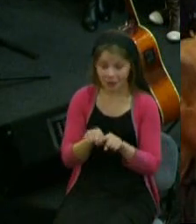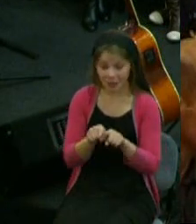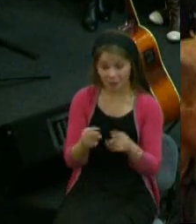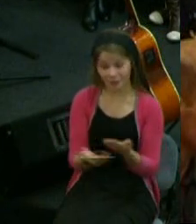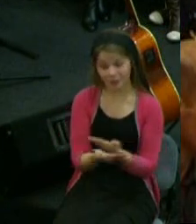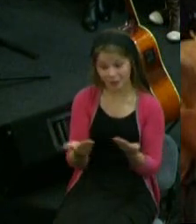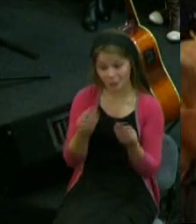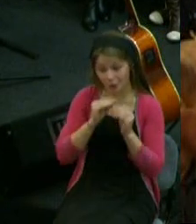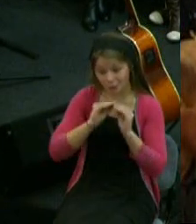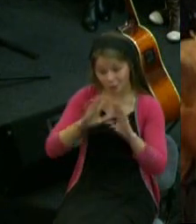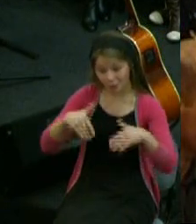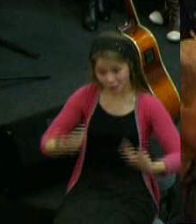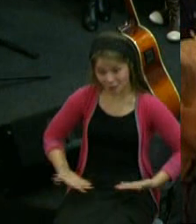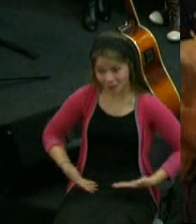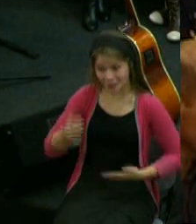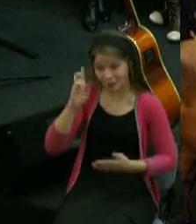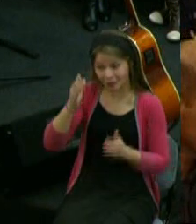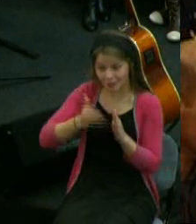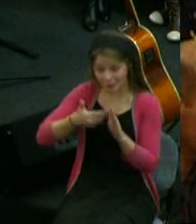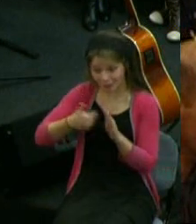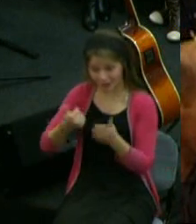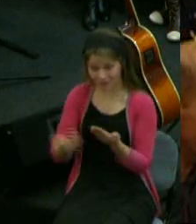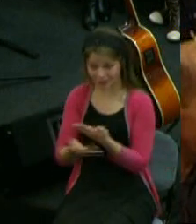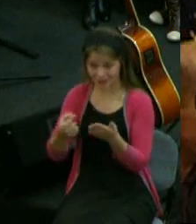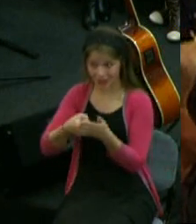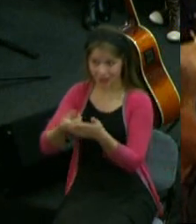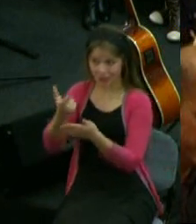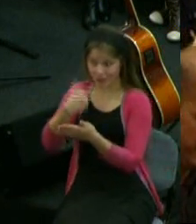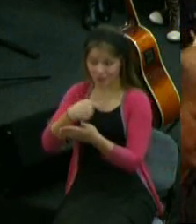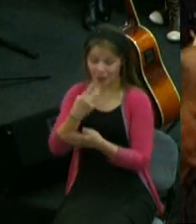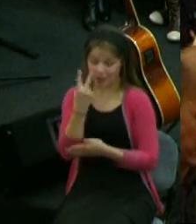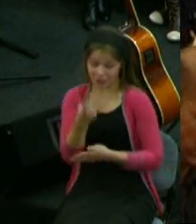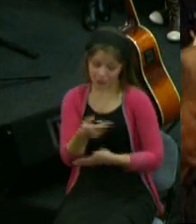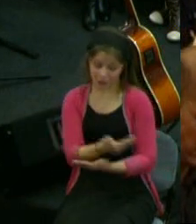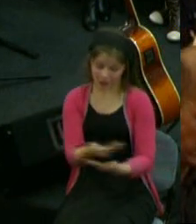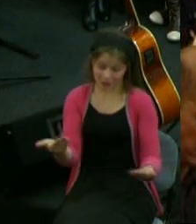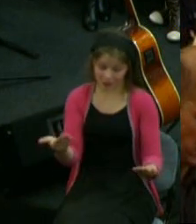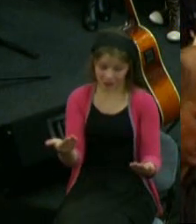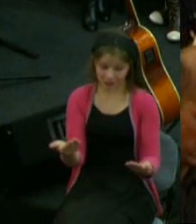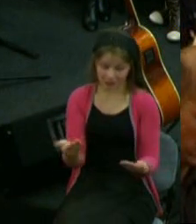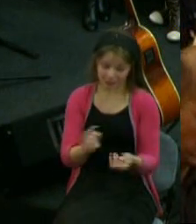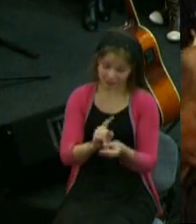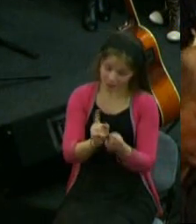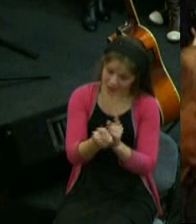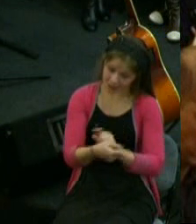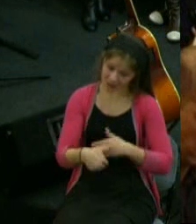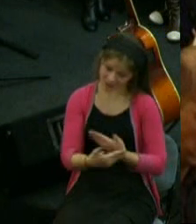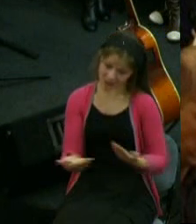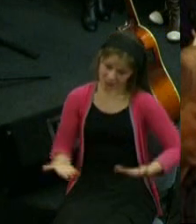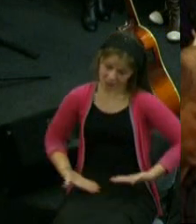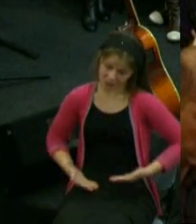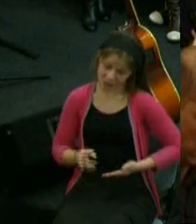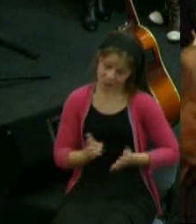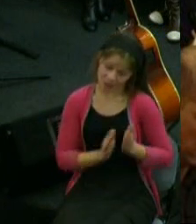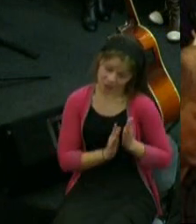Бог покликав нас до себе, і Бог хоче бачити преображення в нашому житті, що ми возростали в нашому